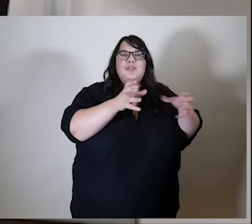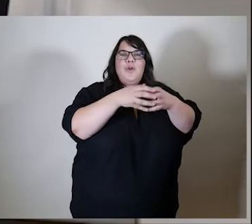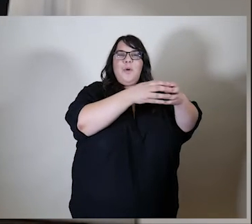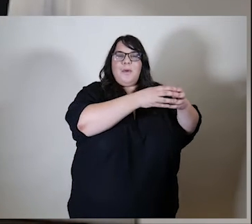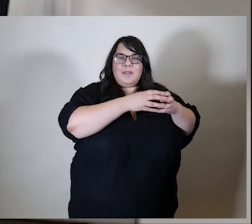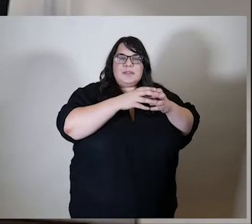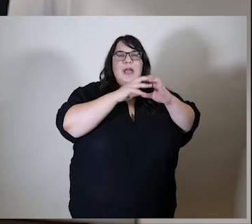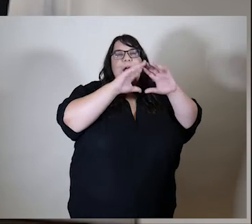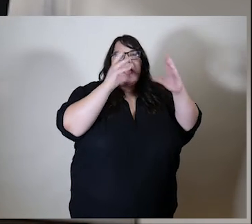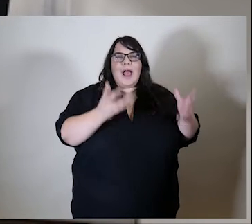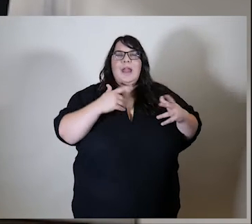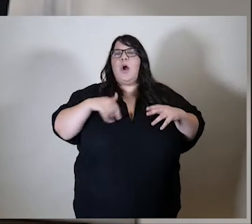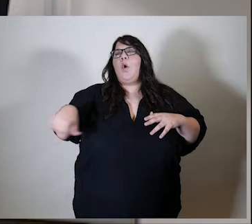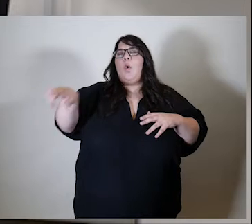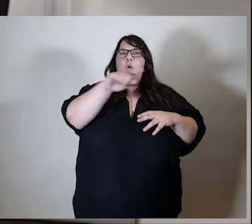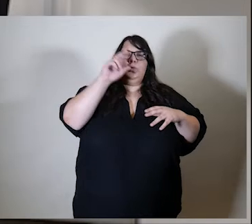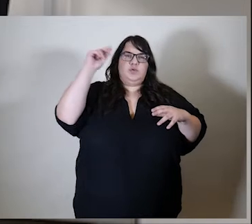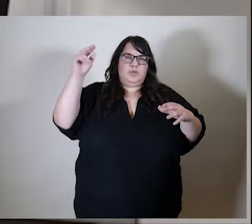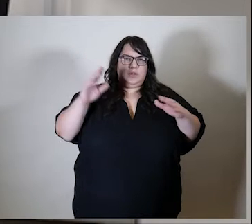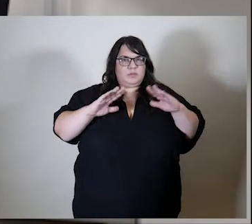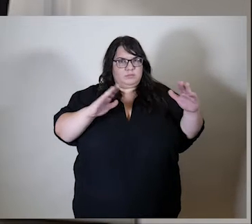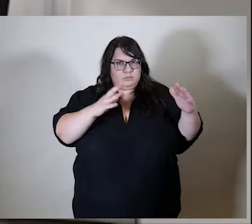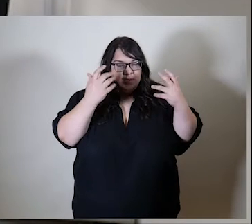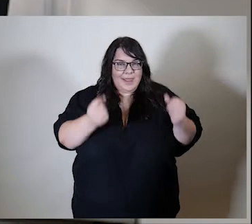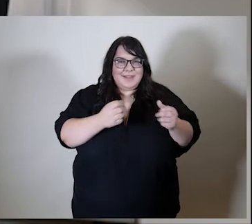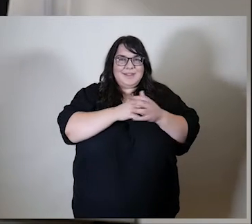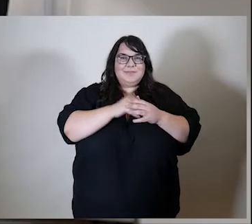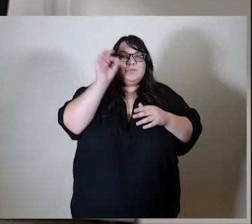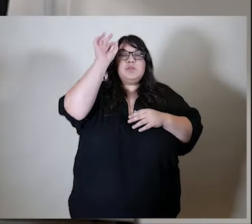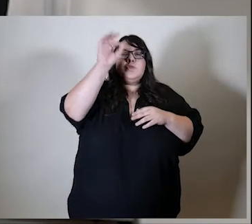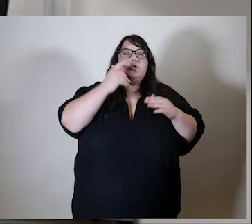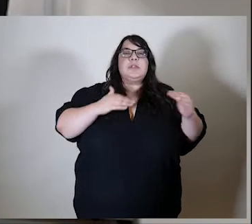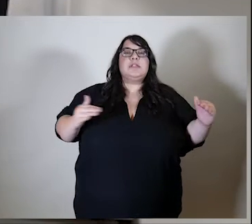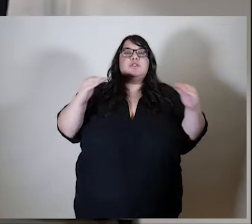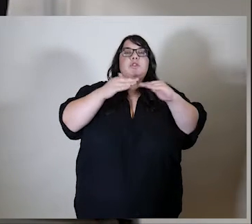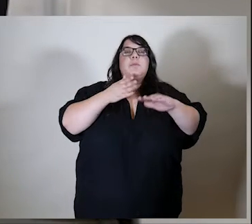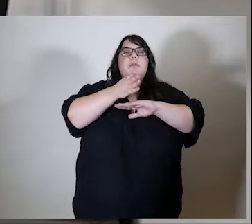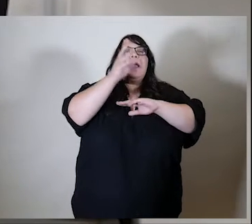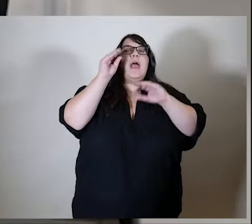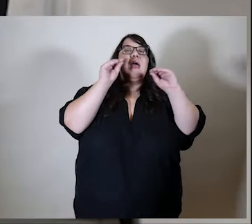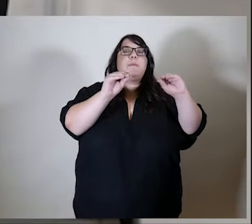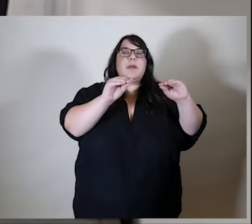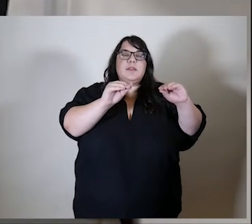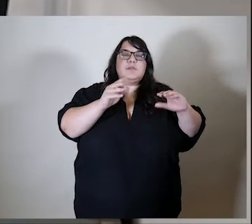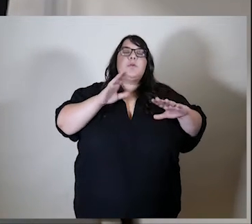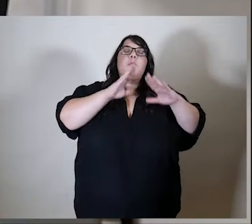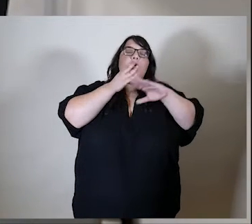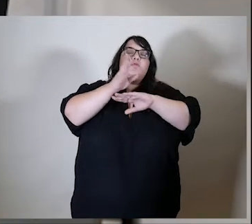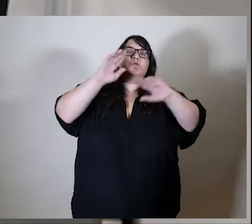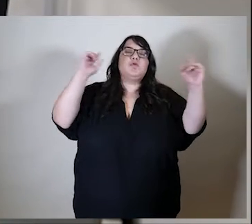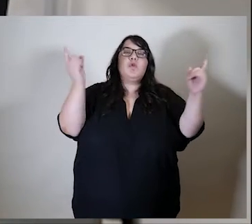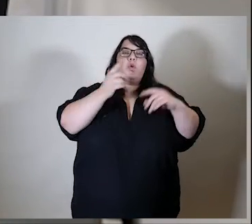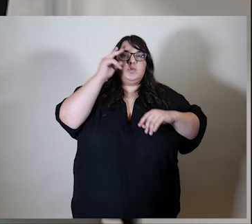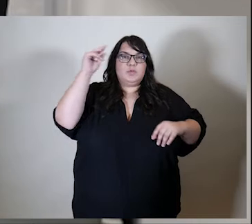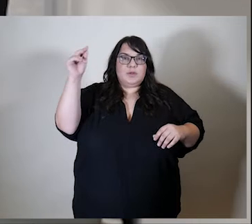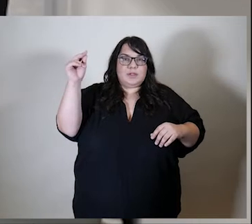ομάδες, όμως εξυπηρετεί όλους τους φοιτητές του Πανεπιστημίου Πατρών. Στόχος μας είναι η παροχή ισότιμης εκπαίδευσης, ευκαιριών και προσβασιμότητας σε όλους τους